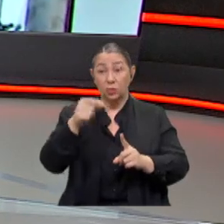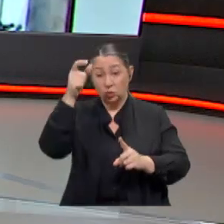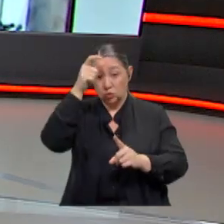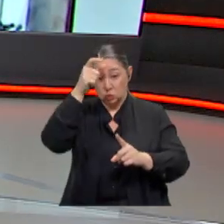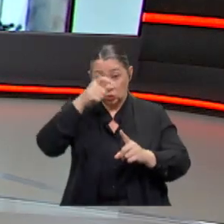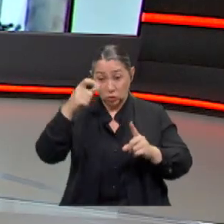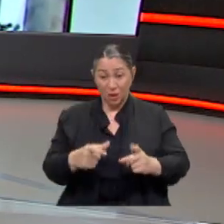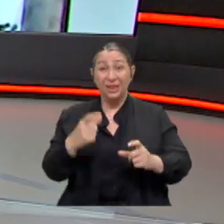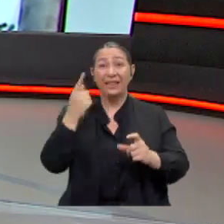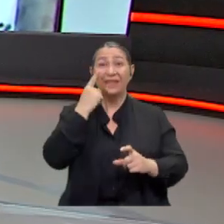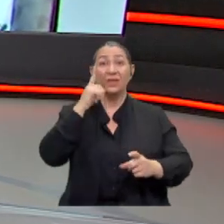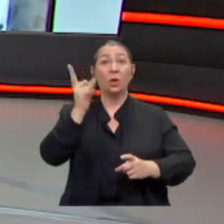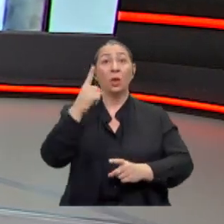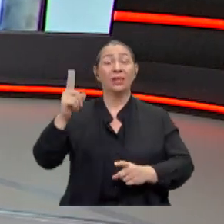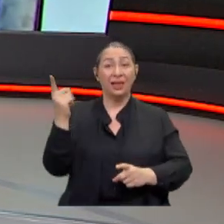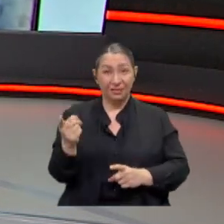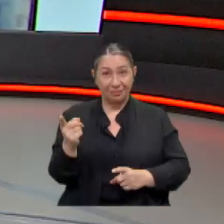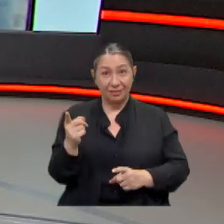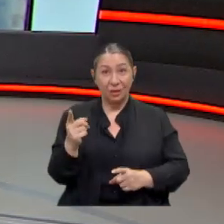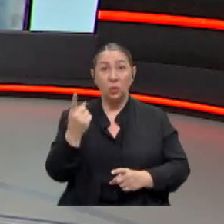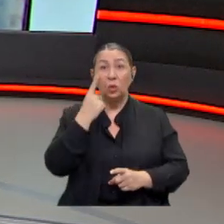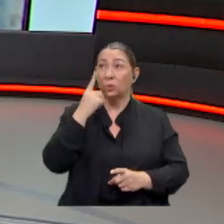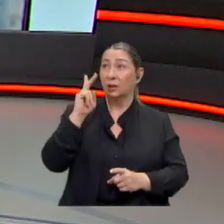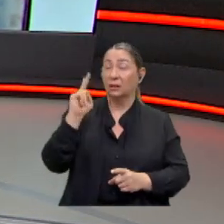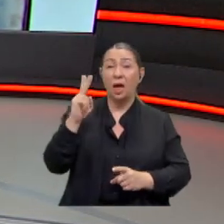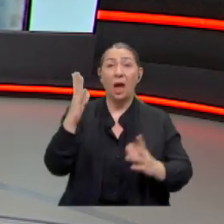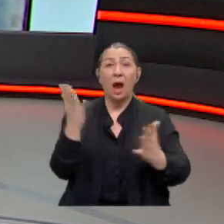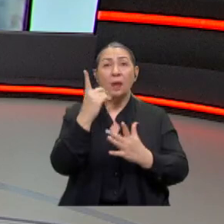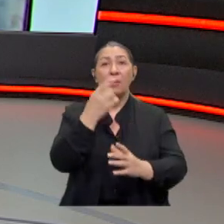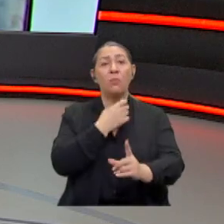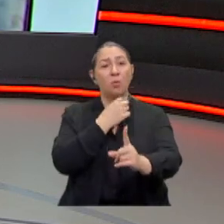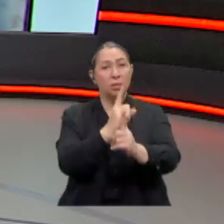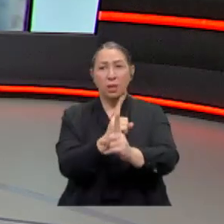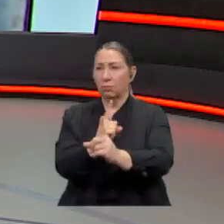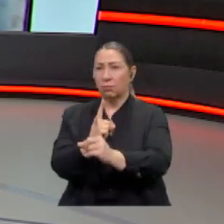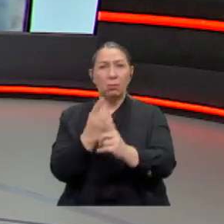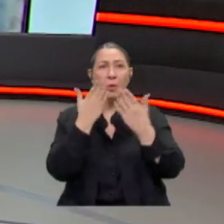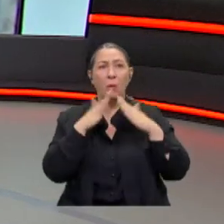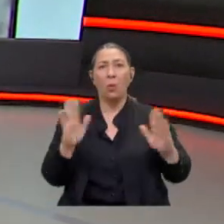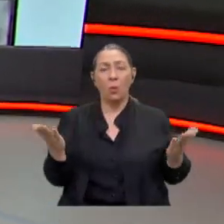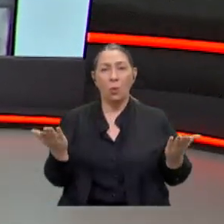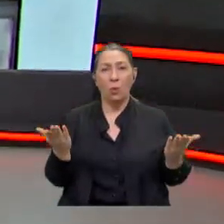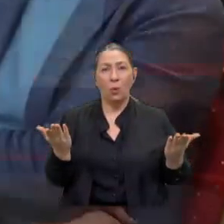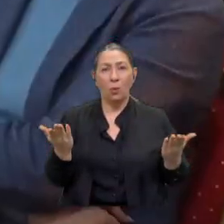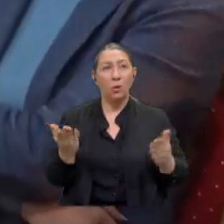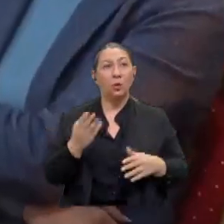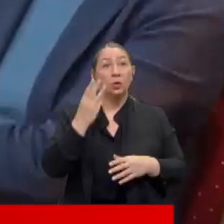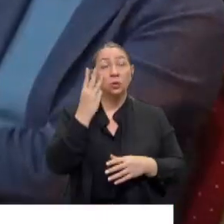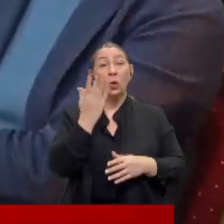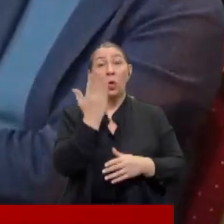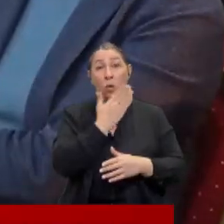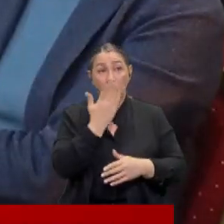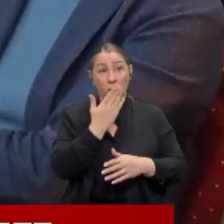ülkenin Devleti'ni yöneten ve hükümetten herhangi bir muhatap bulamadılar 13